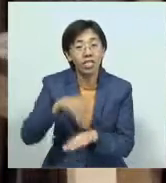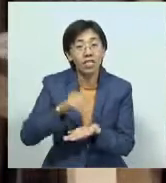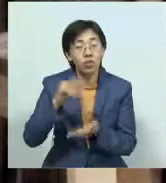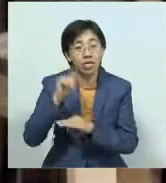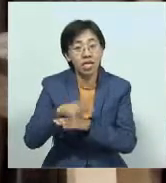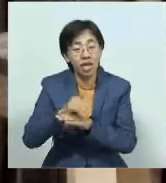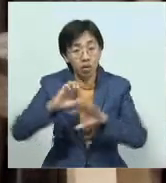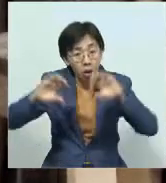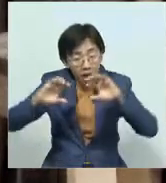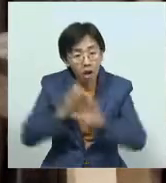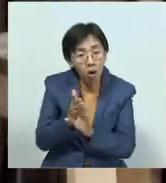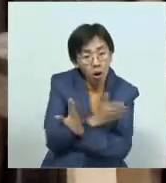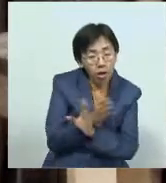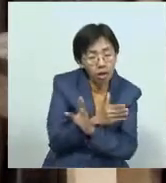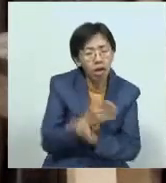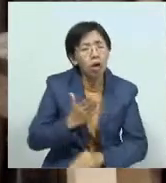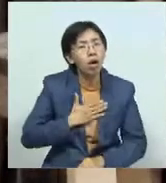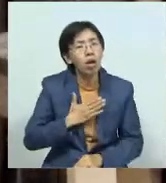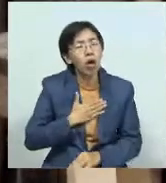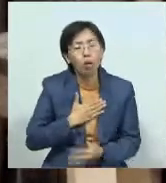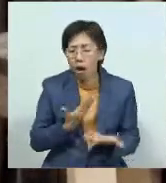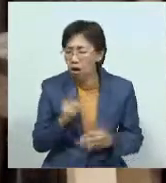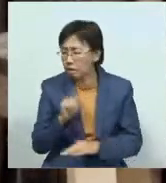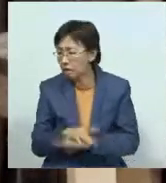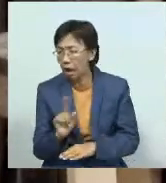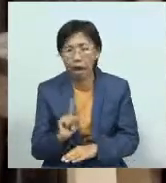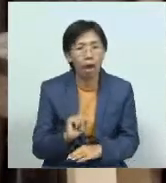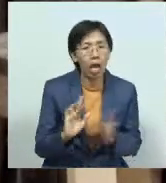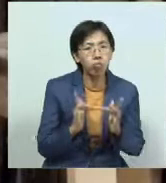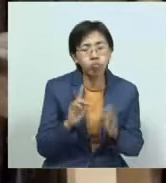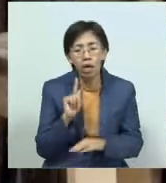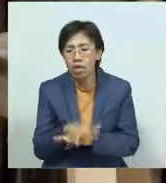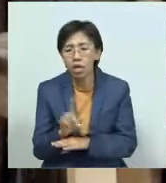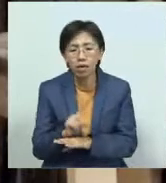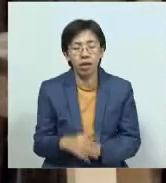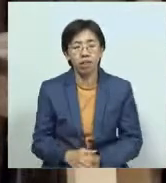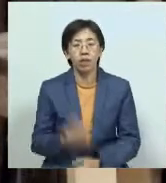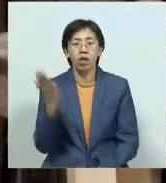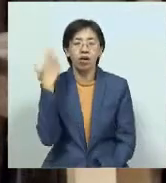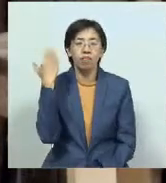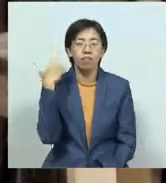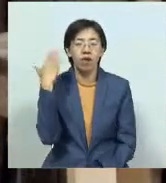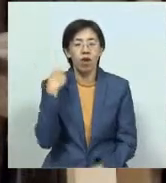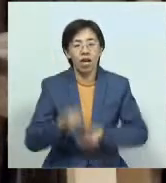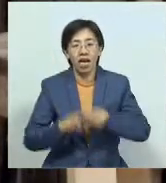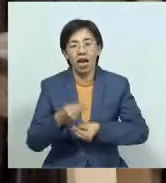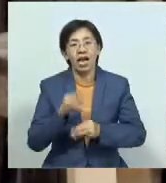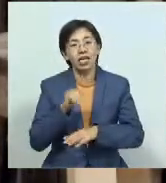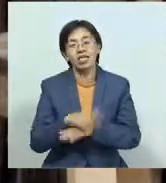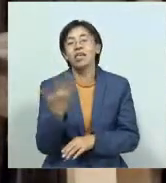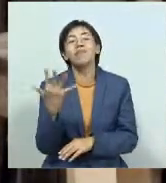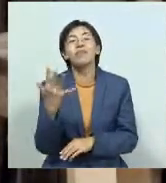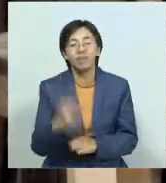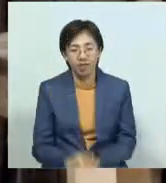ชุมชนเราเนี่ยค่ะแล้วเราใช้เน็ตอะไรในการ เมื่อก่อนเนี่ยไม่ได้ขายของผ่านเน็ตค่ะ